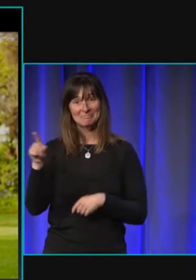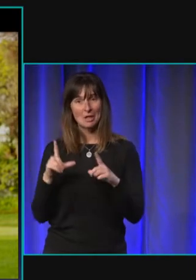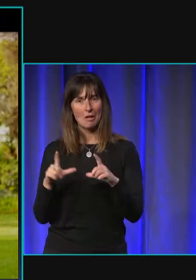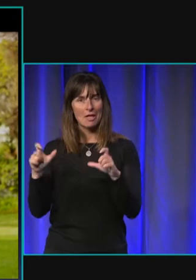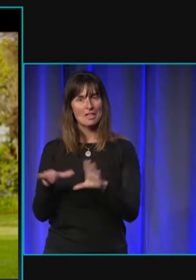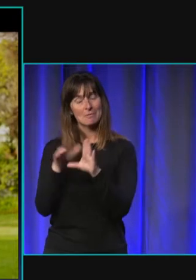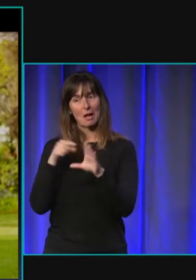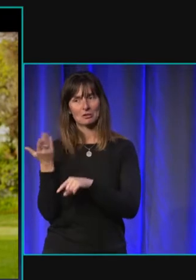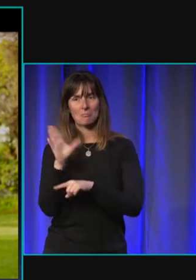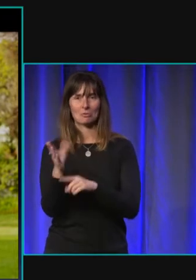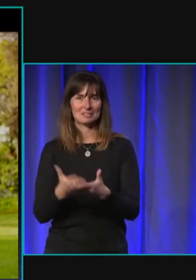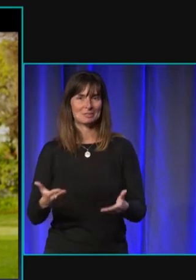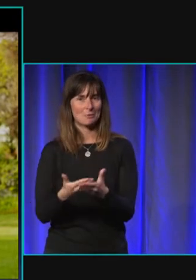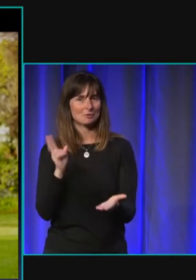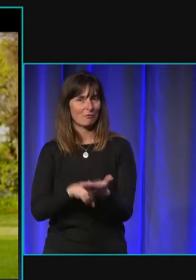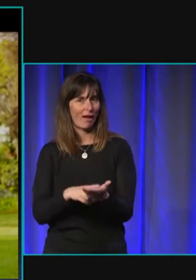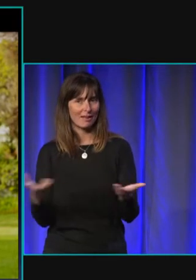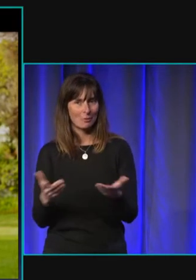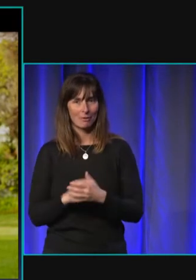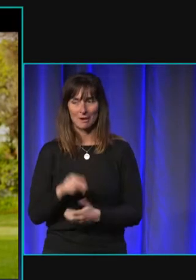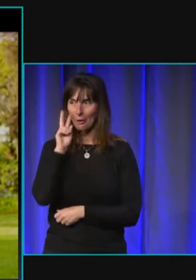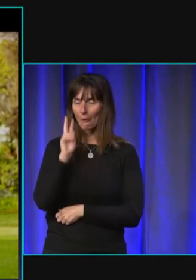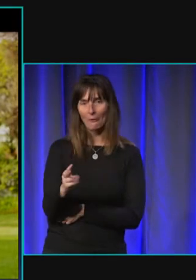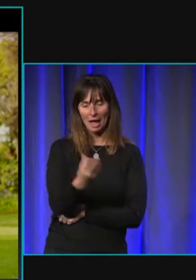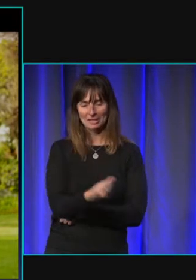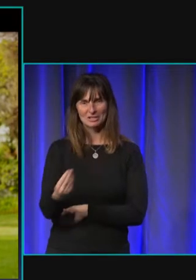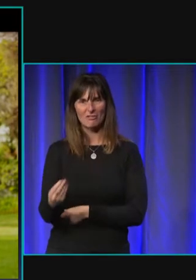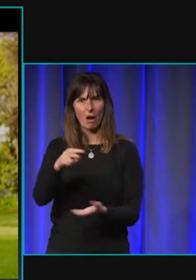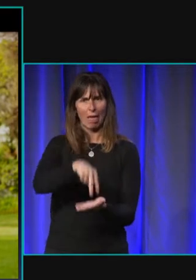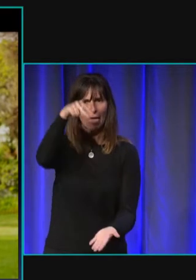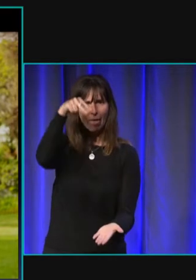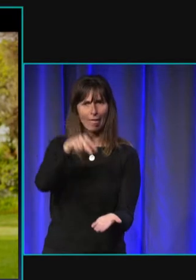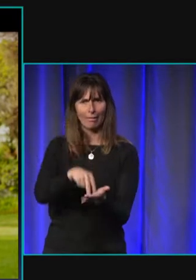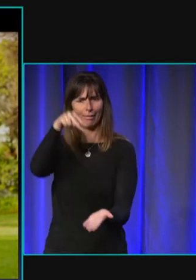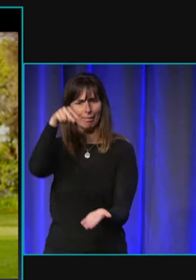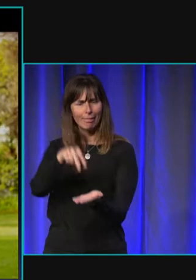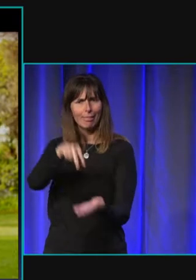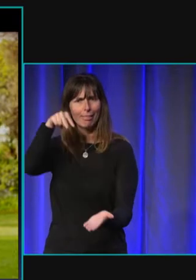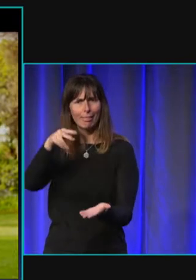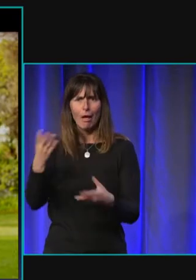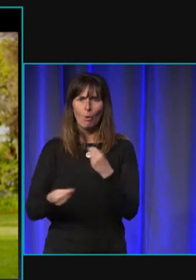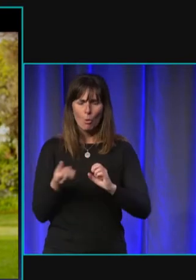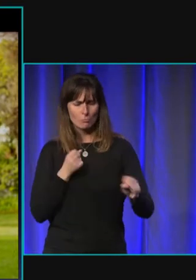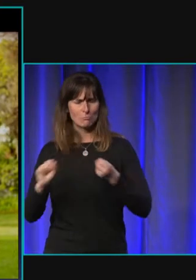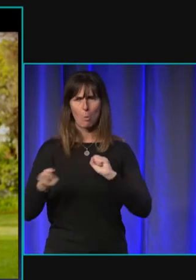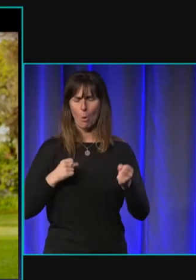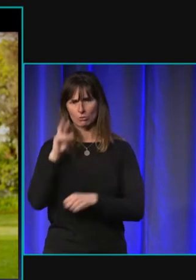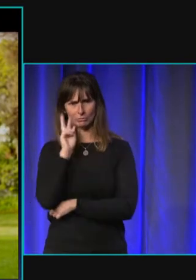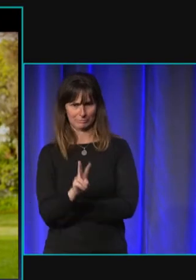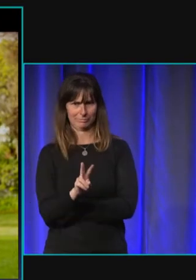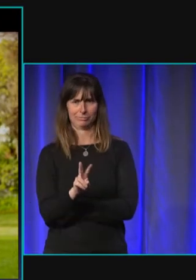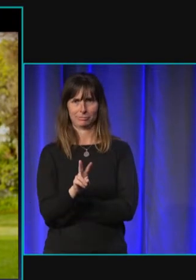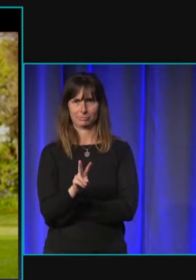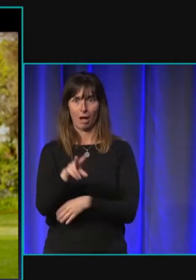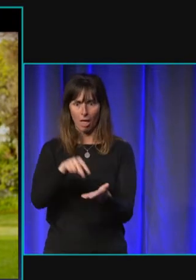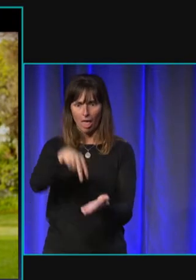la réalité des choses, parce que lorsqu'on regarde les enfants sauter ou bouger, en fait, même en l'air,